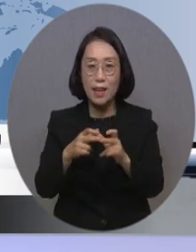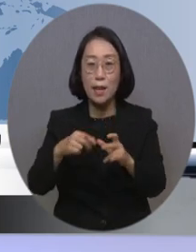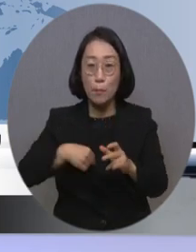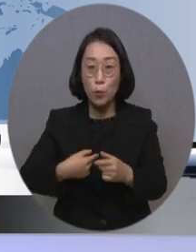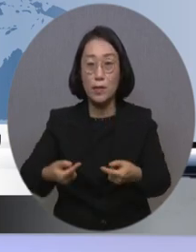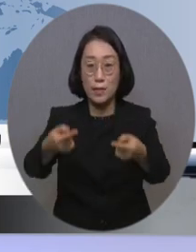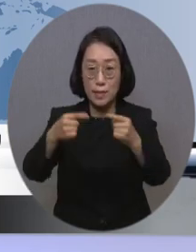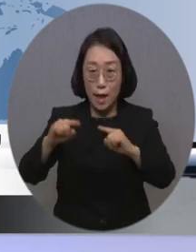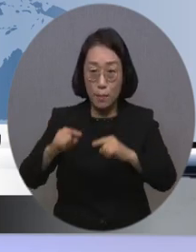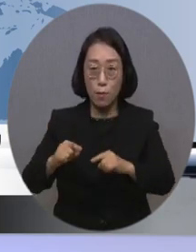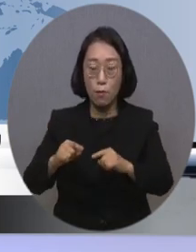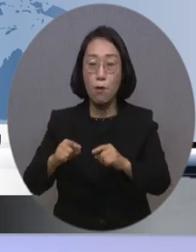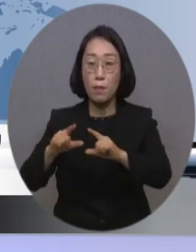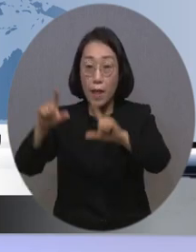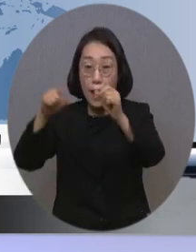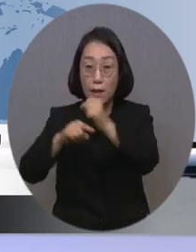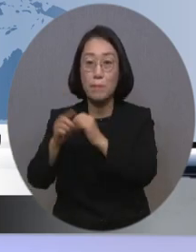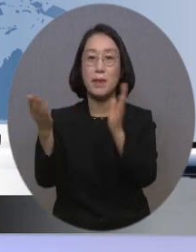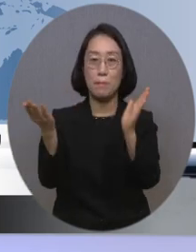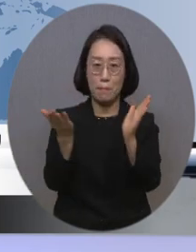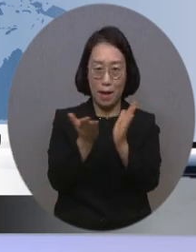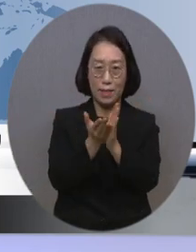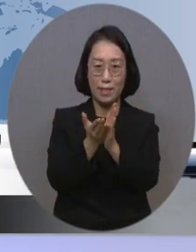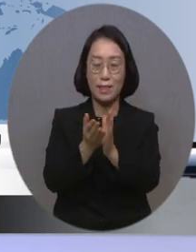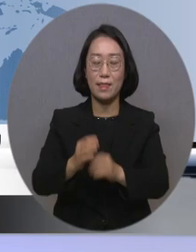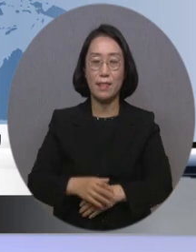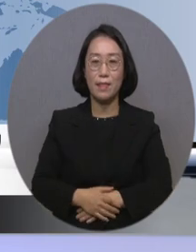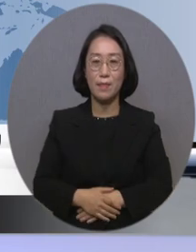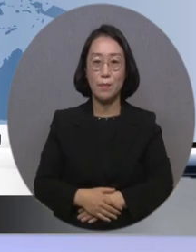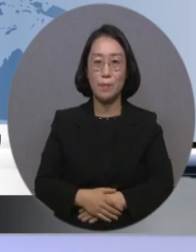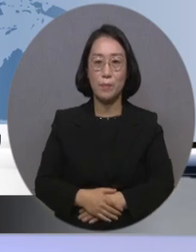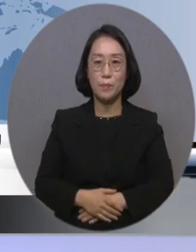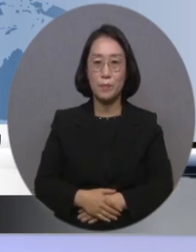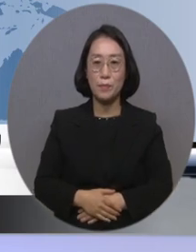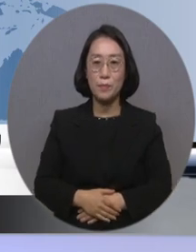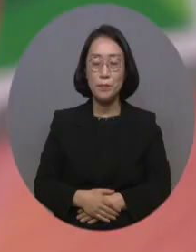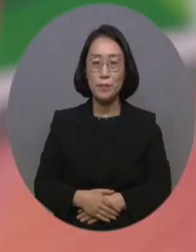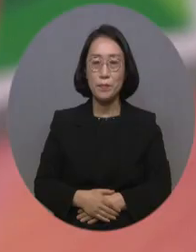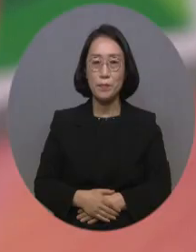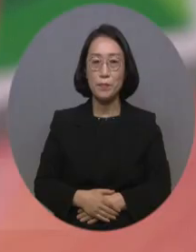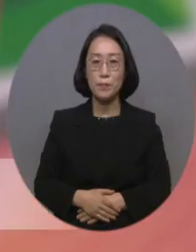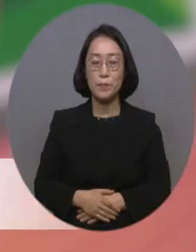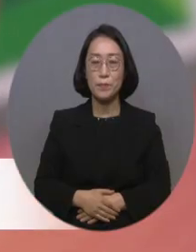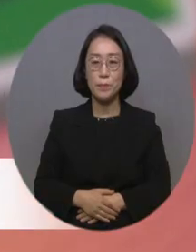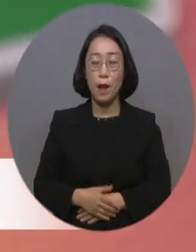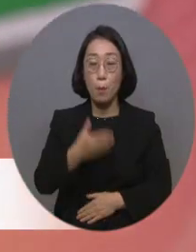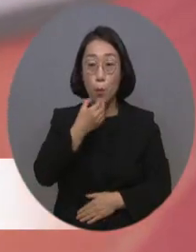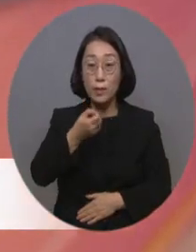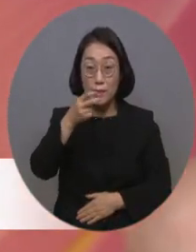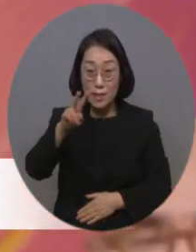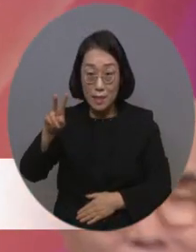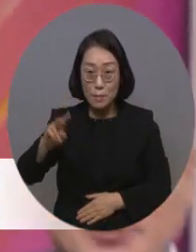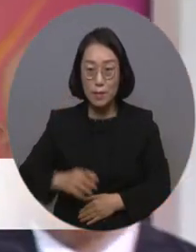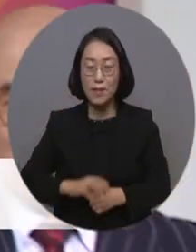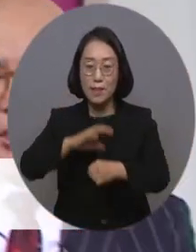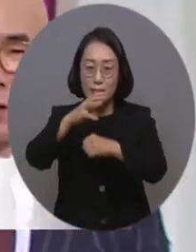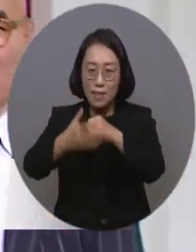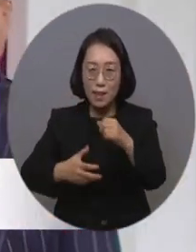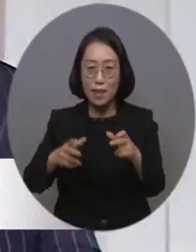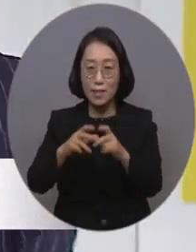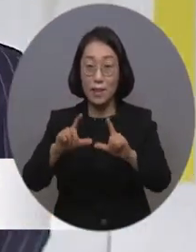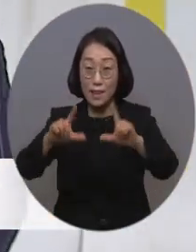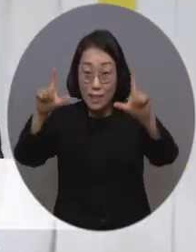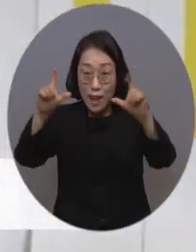그 의미를 더했는데요. 자세한 소식 화면 통해 만나보겠습니다. 복지TV가 세계 장애인의 날을